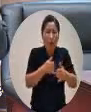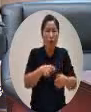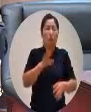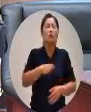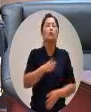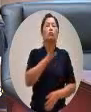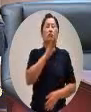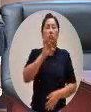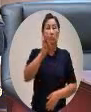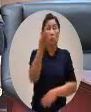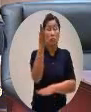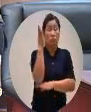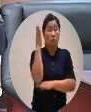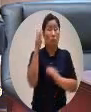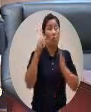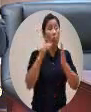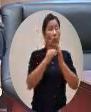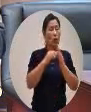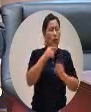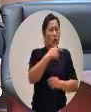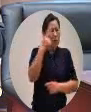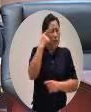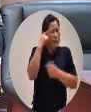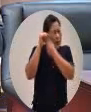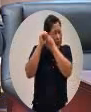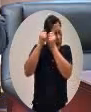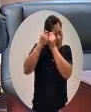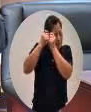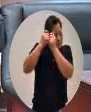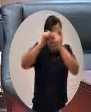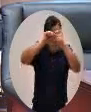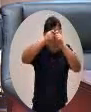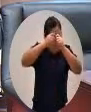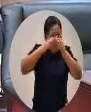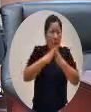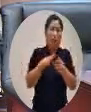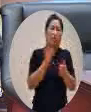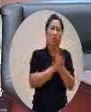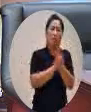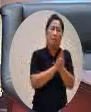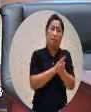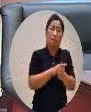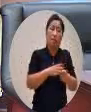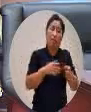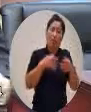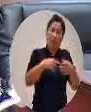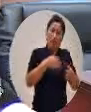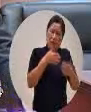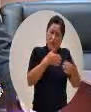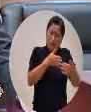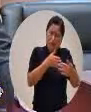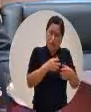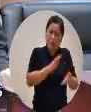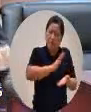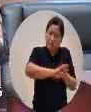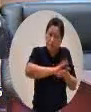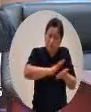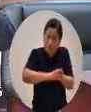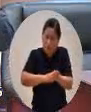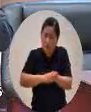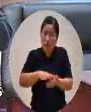政局也曾經想要努力的解決問題財政局曾經想過希望透過